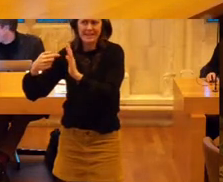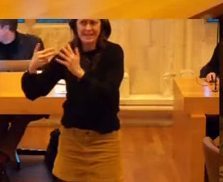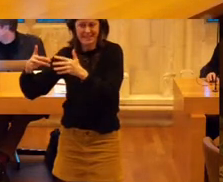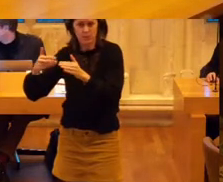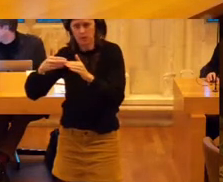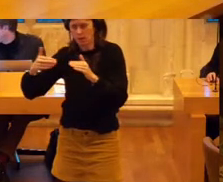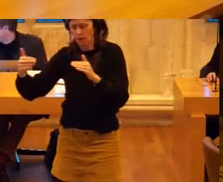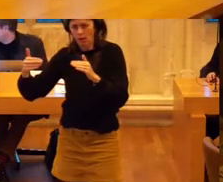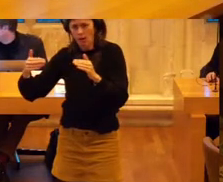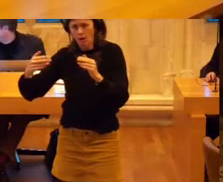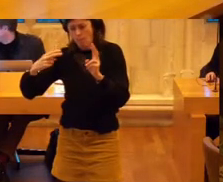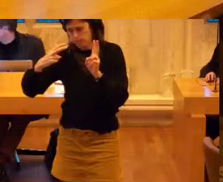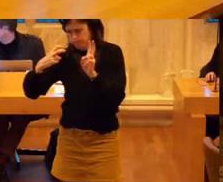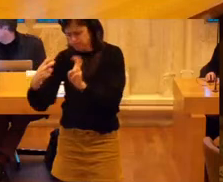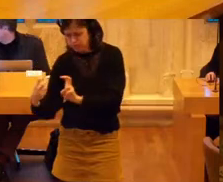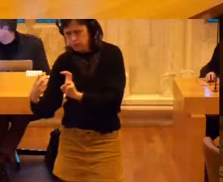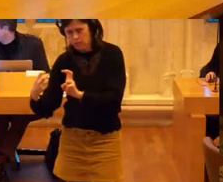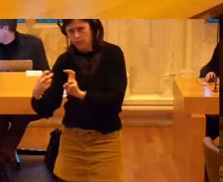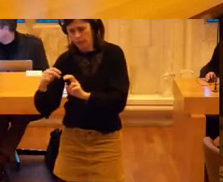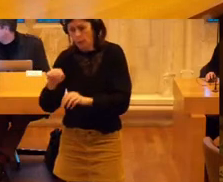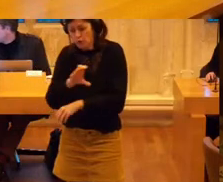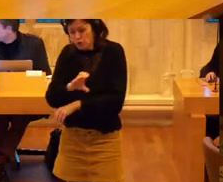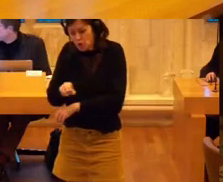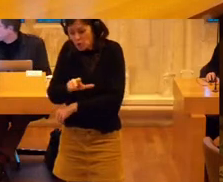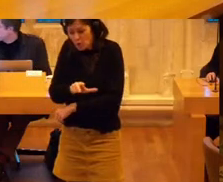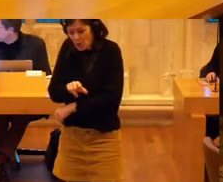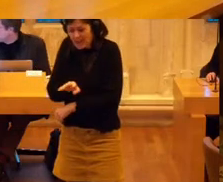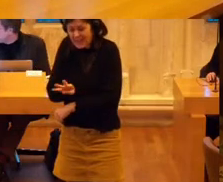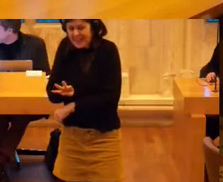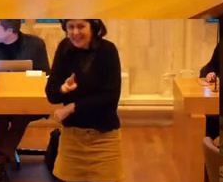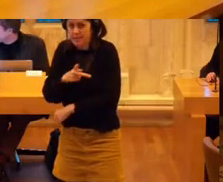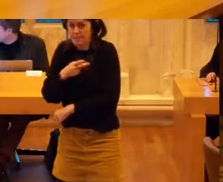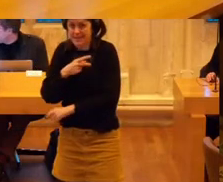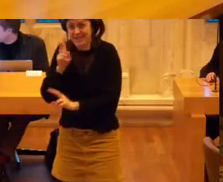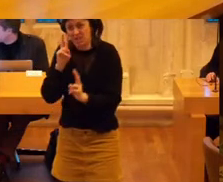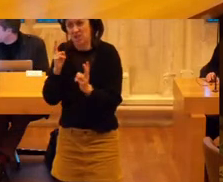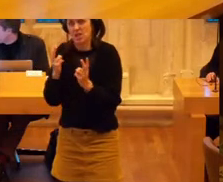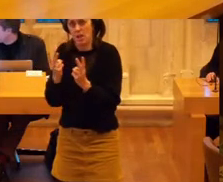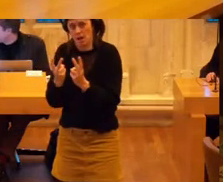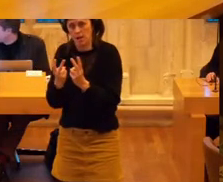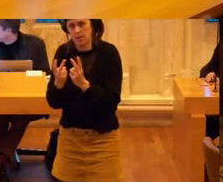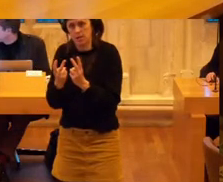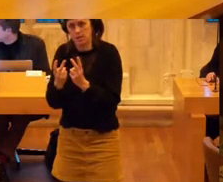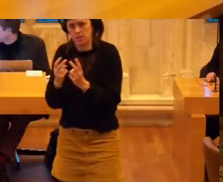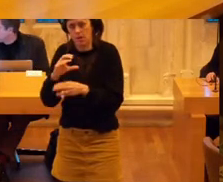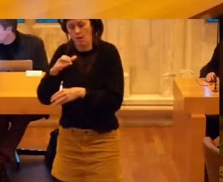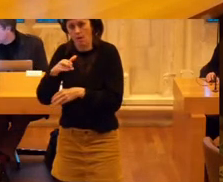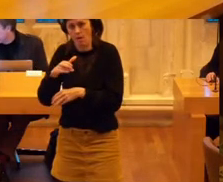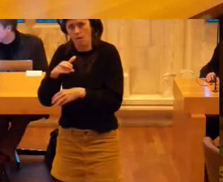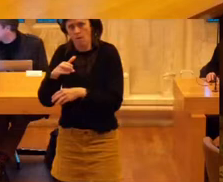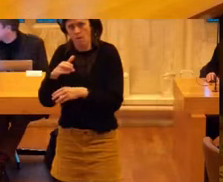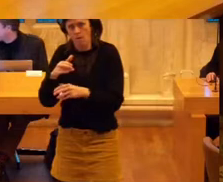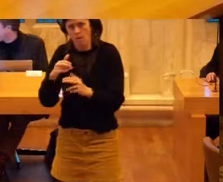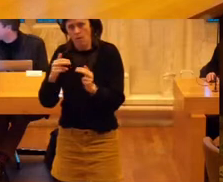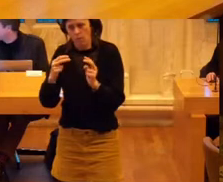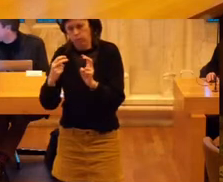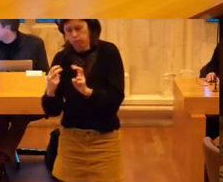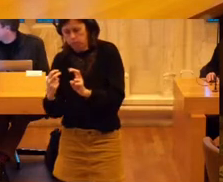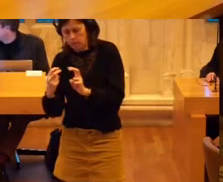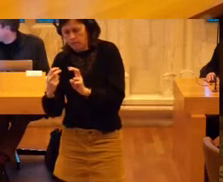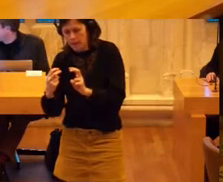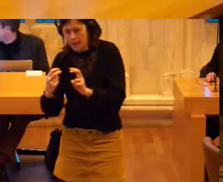2010-2018, descendre avec un point bas de 134 médecins généralistes sur Caen.